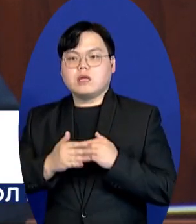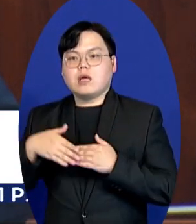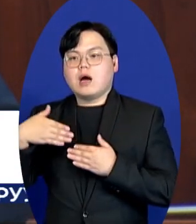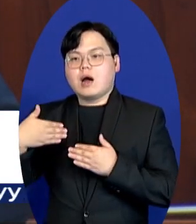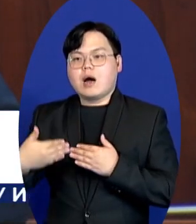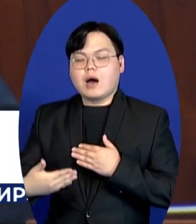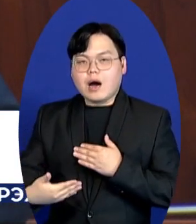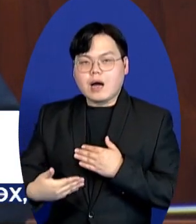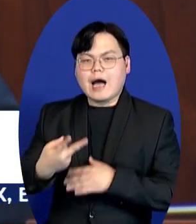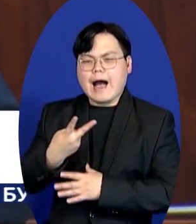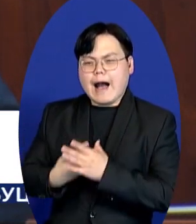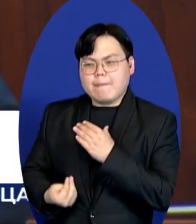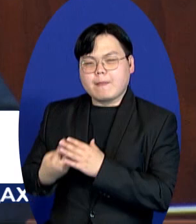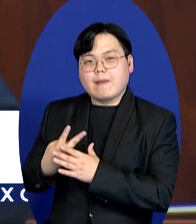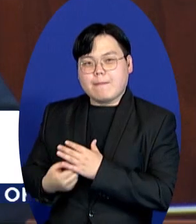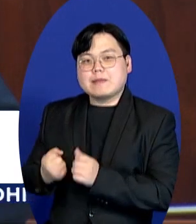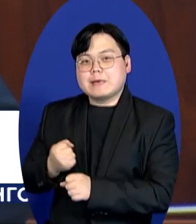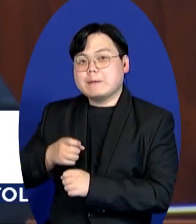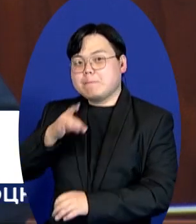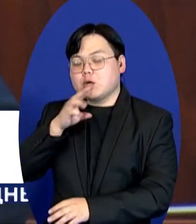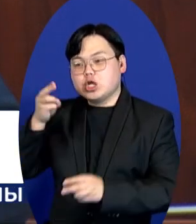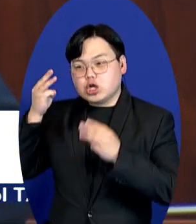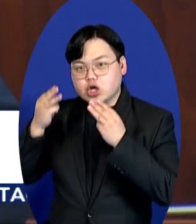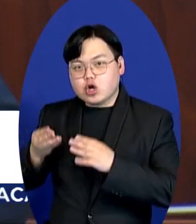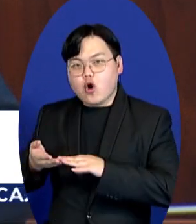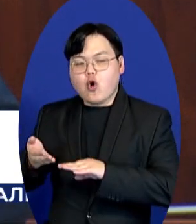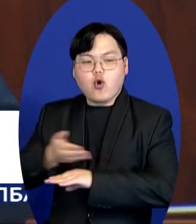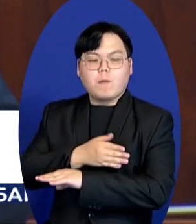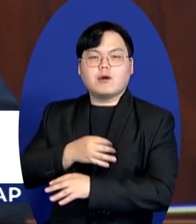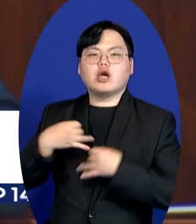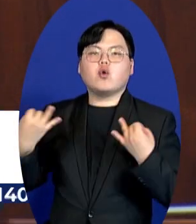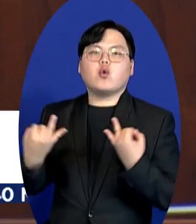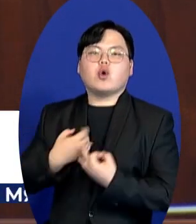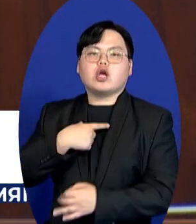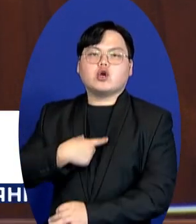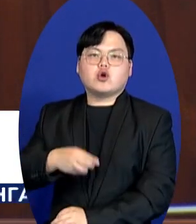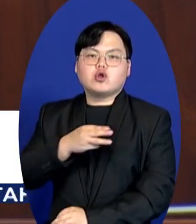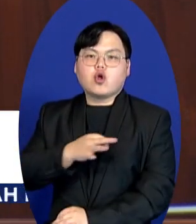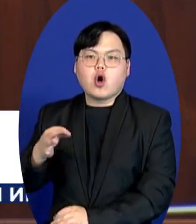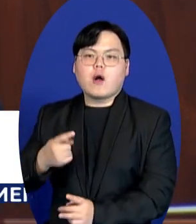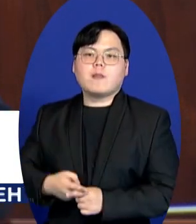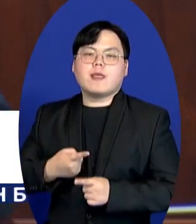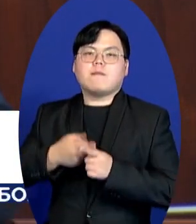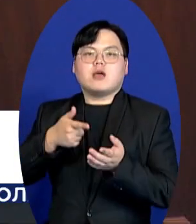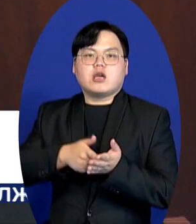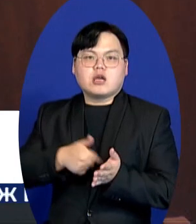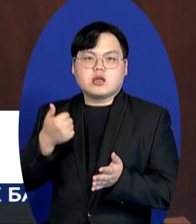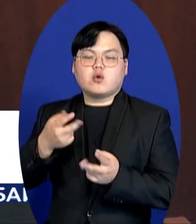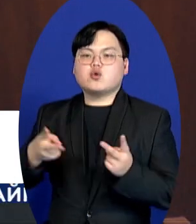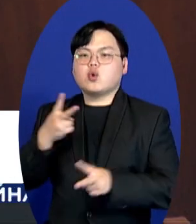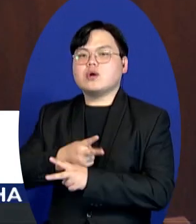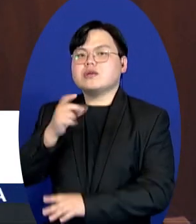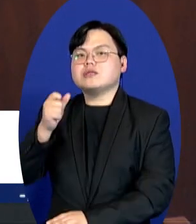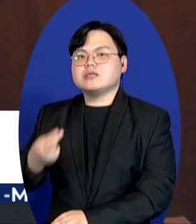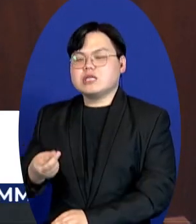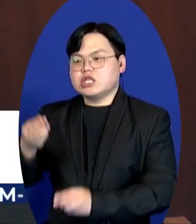асуудлыг шийдэхээс өмнө шийдэхдээ их хурлын гишүүдийн тоог өсгөх нь зүйтэй гэдгийг харин үндсэн хуулийн цэц зөв шийдвэр гаргасан шүү. Үндсэн хууль нь